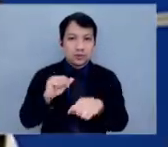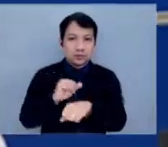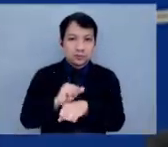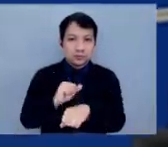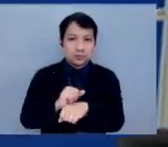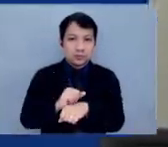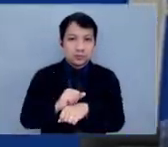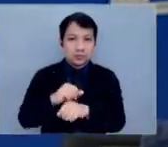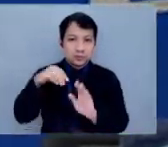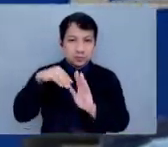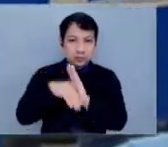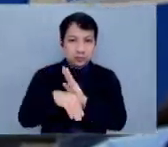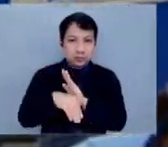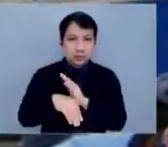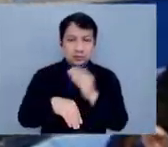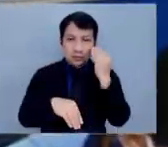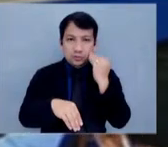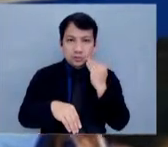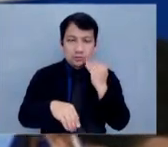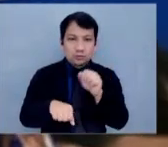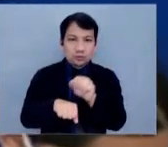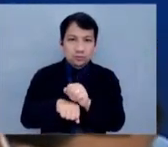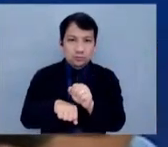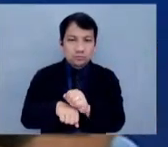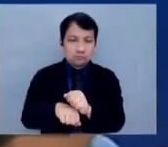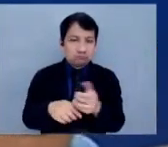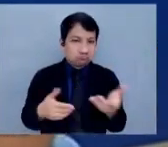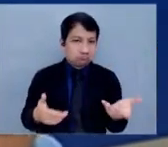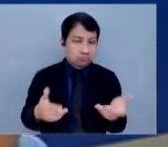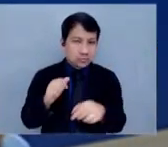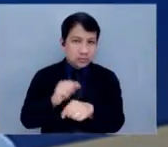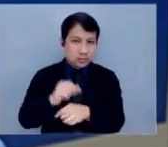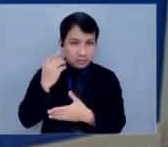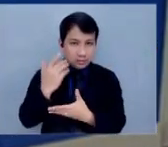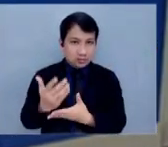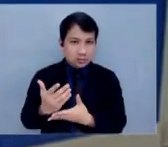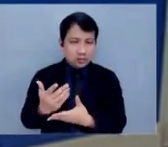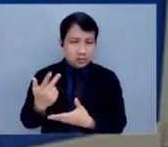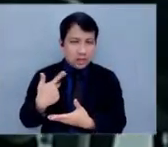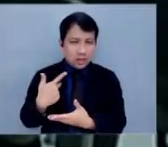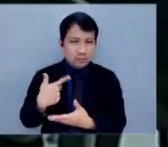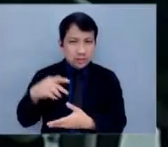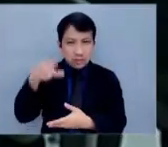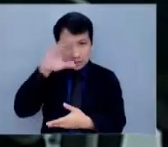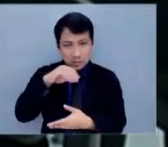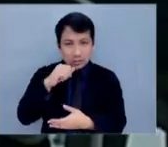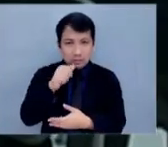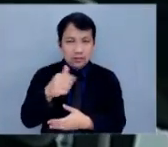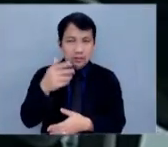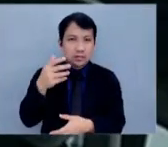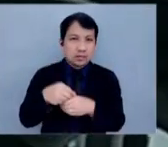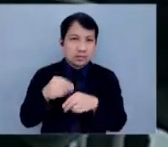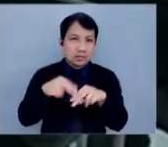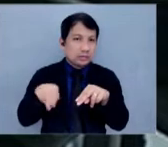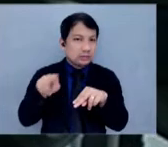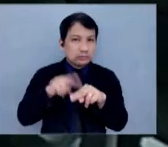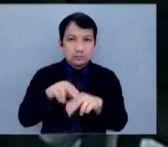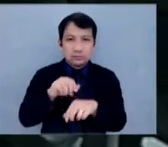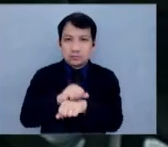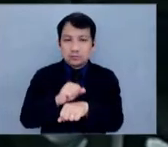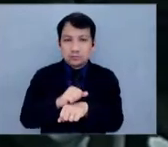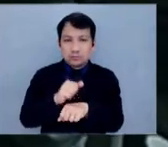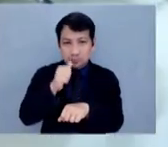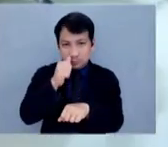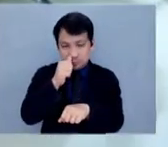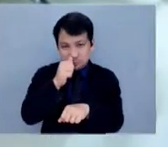ang mga underemployed o mga may trabaho pero naghahanap ng karagdagang pagkakakitaan o racket. Mula